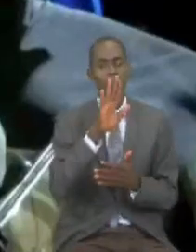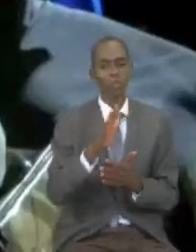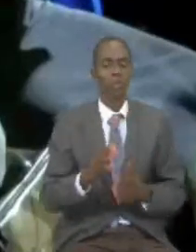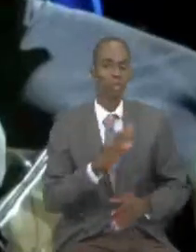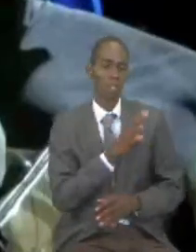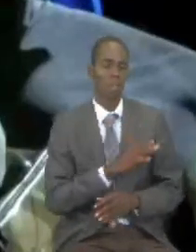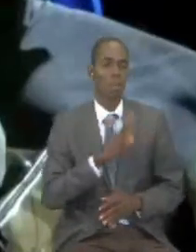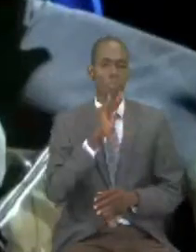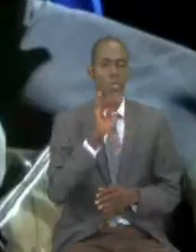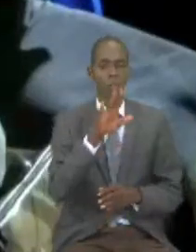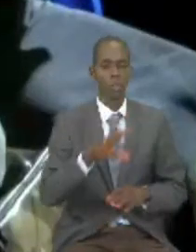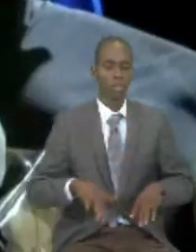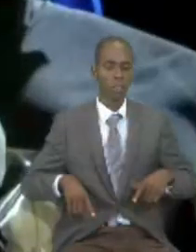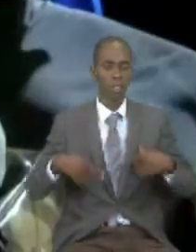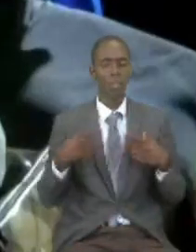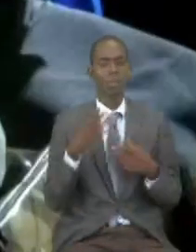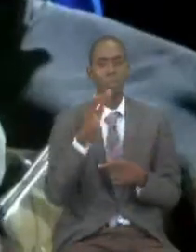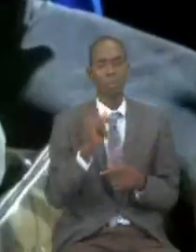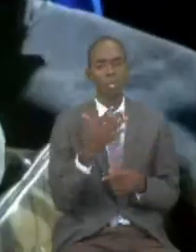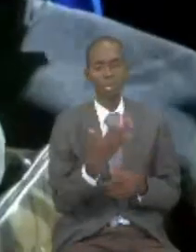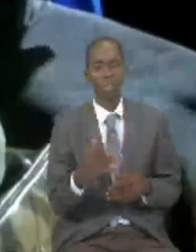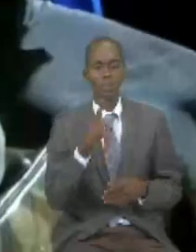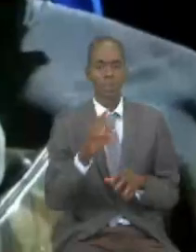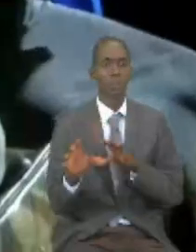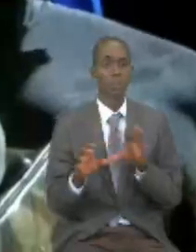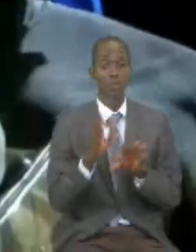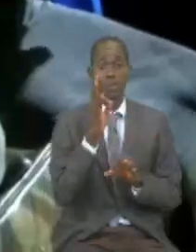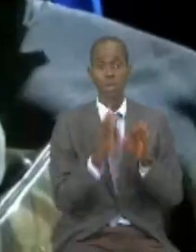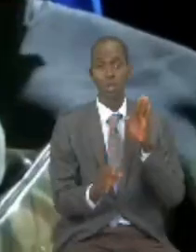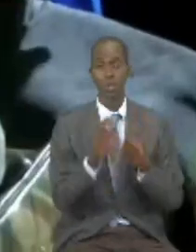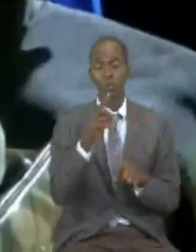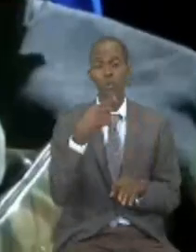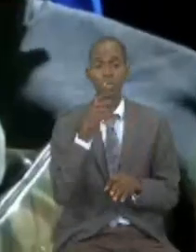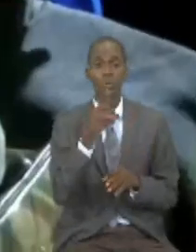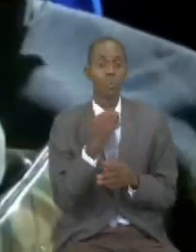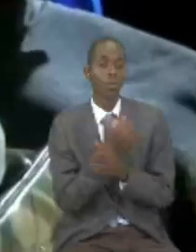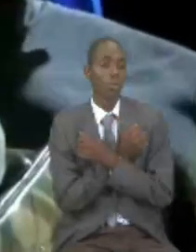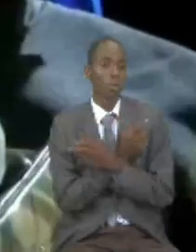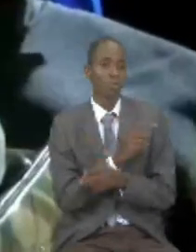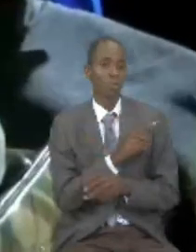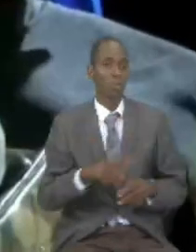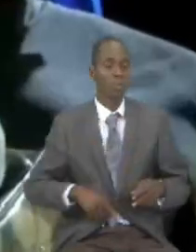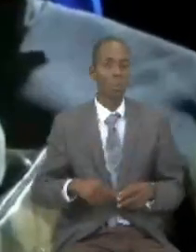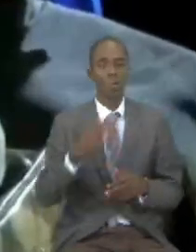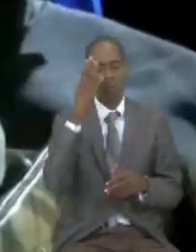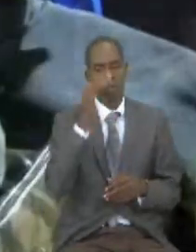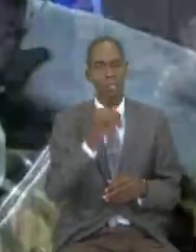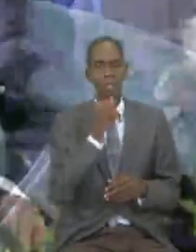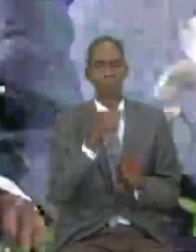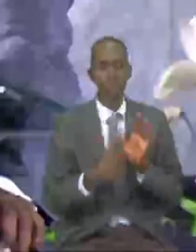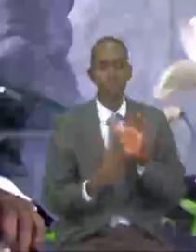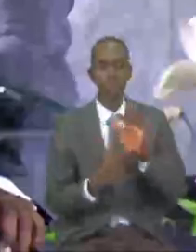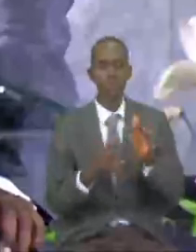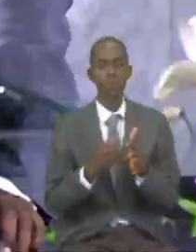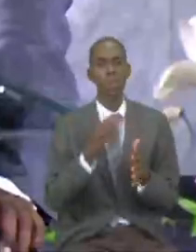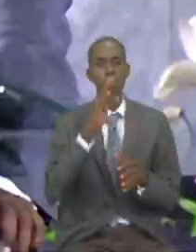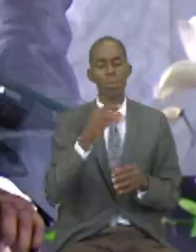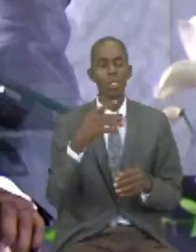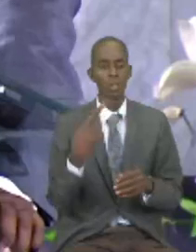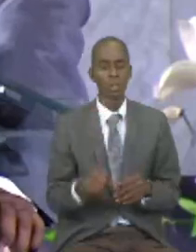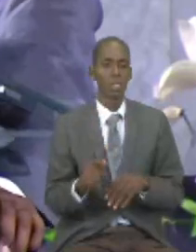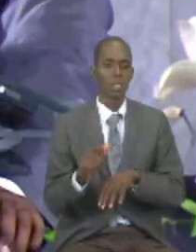Sauveur, prouve-le par les choses que tu fais. Si tu dis que tu aimes le Seigneur, prouve-le par